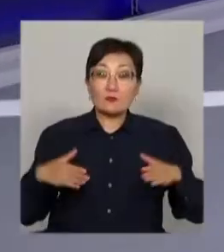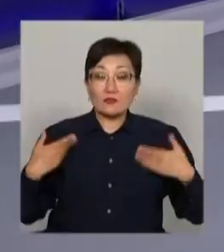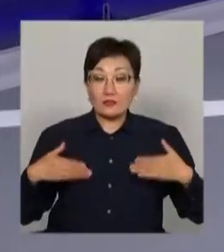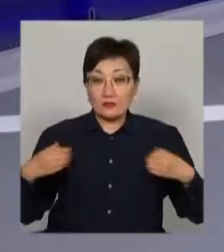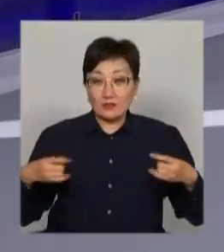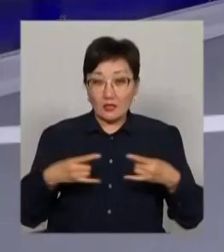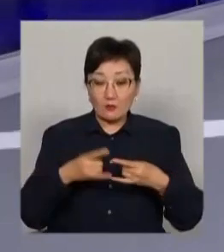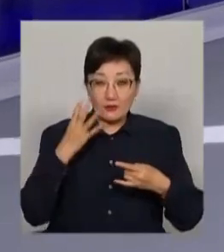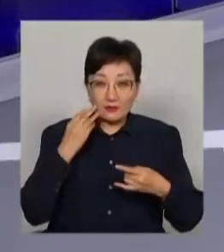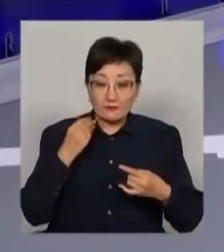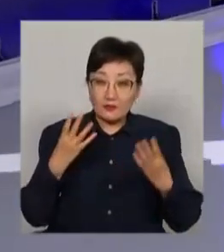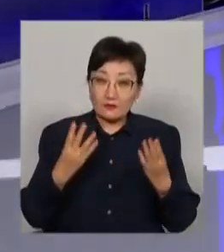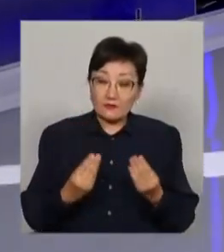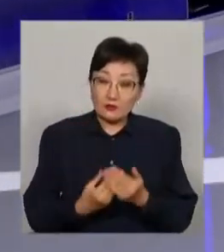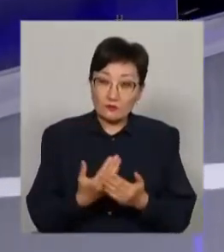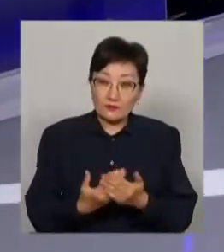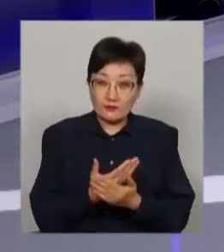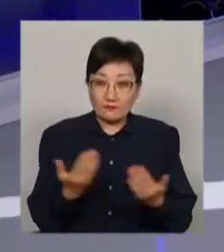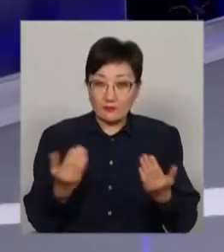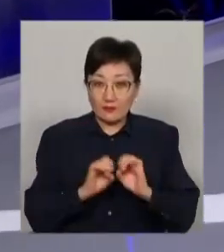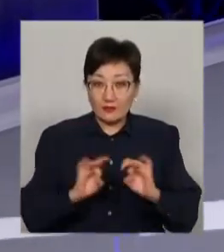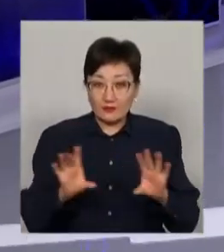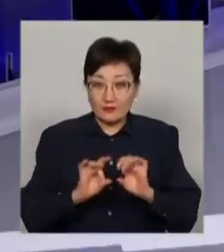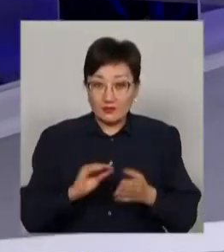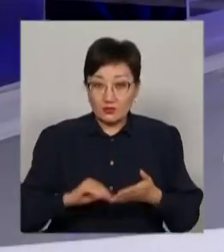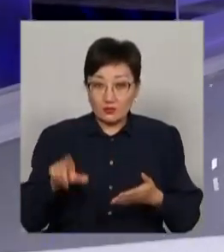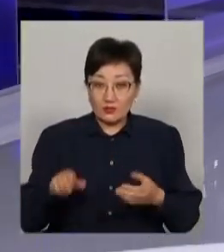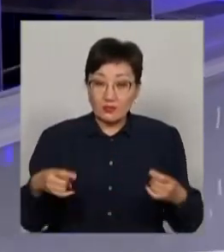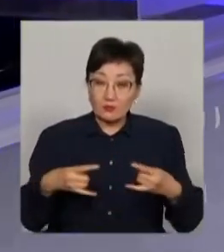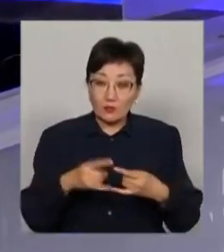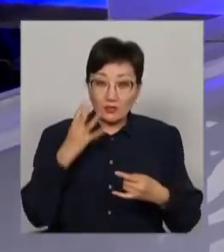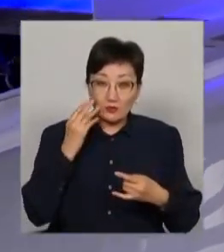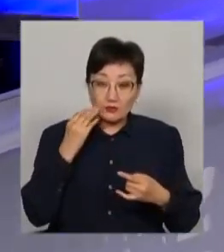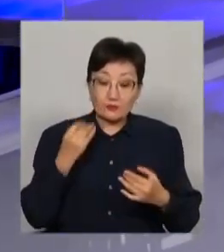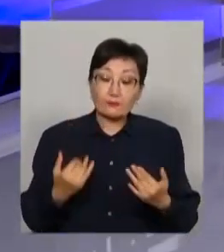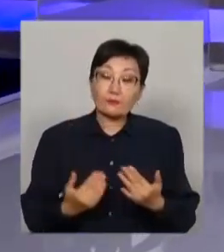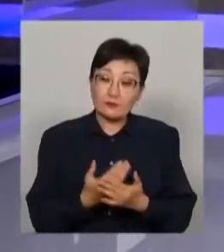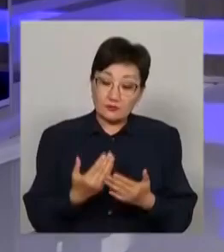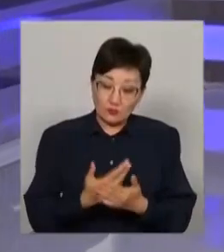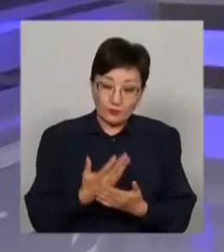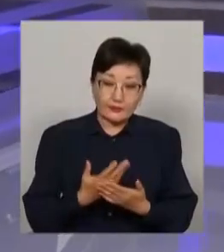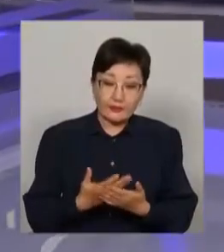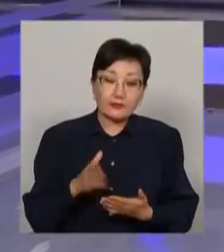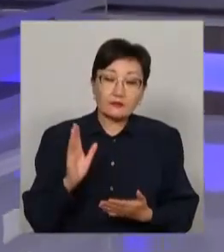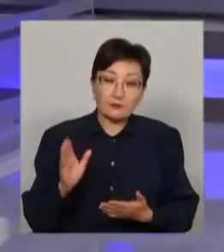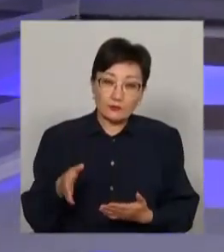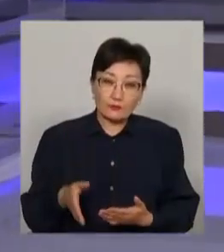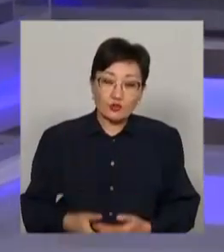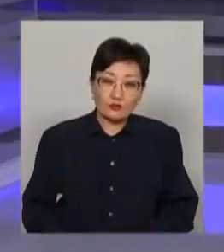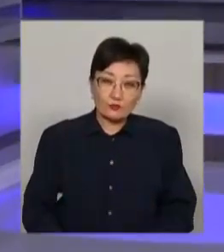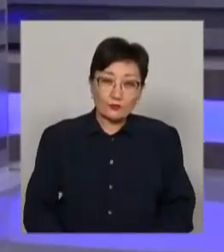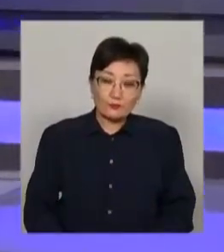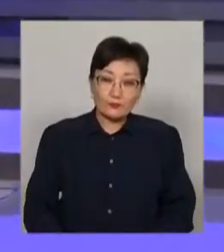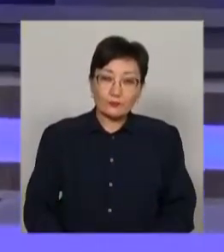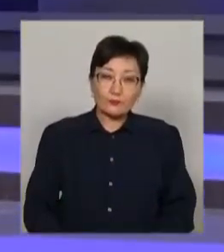Здравствуйте! В эфире телеканал «Алматы». Дневной выпуск новостей в студии Дина Жанабекова и моя коллега Булбул Халнуркызы. А сейчас коротко о главном к этому